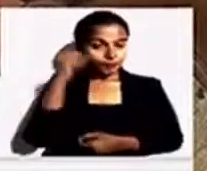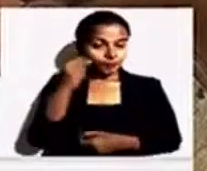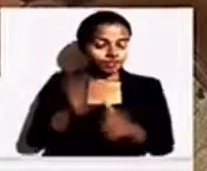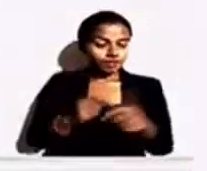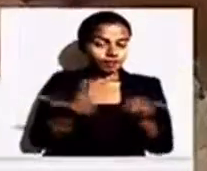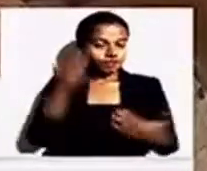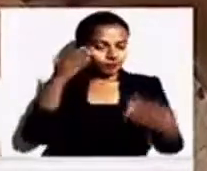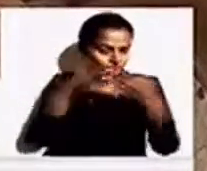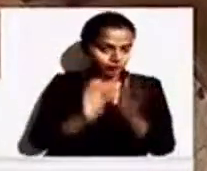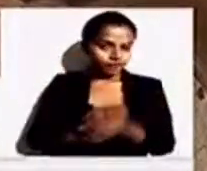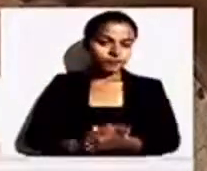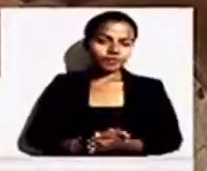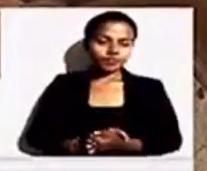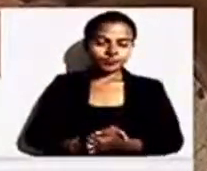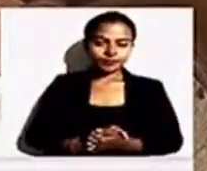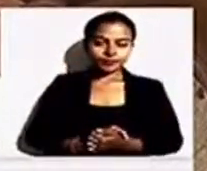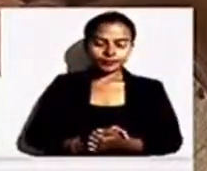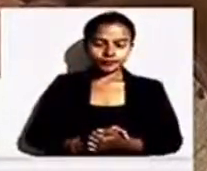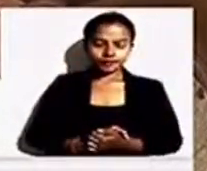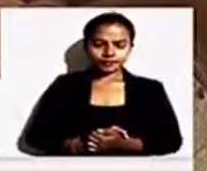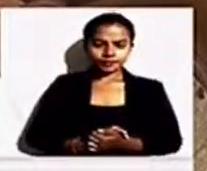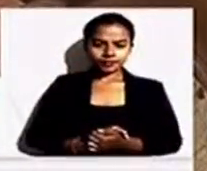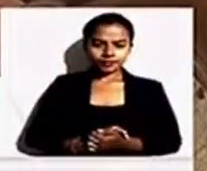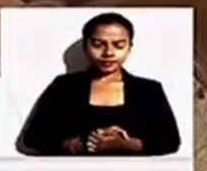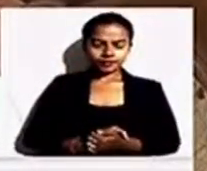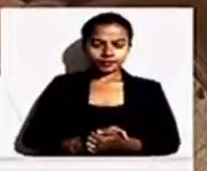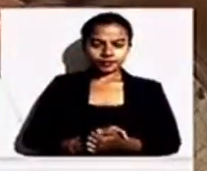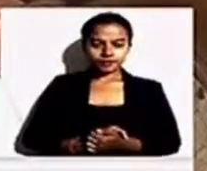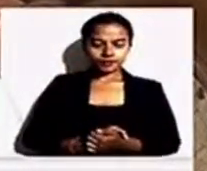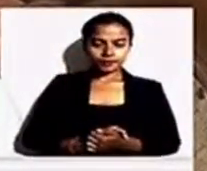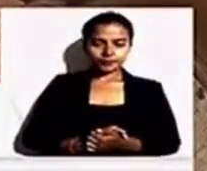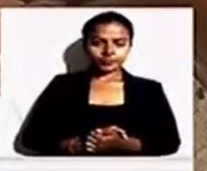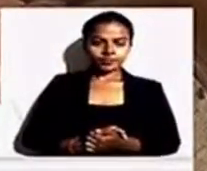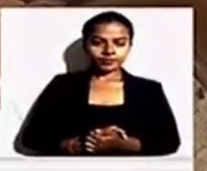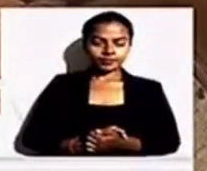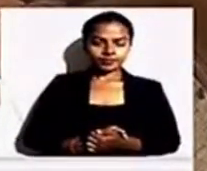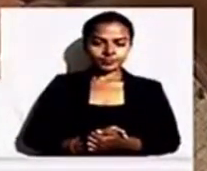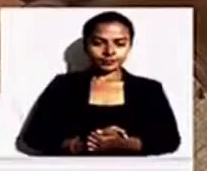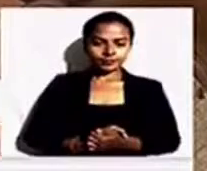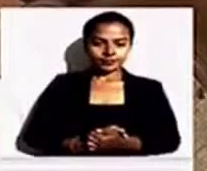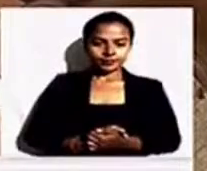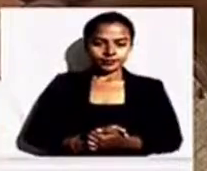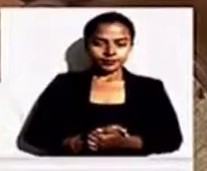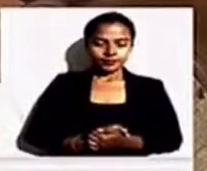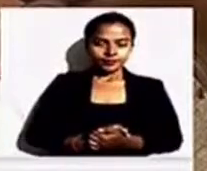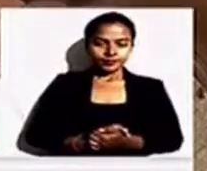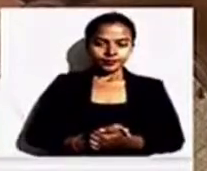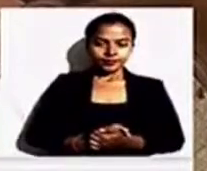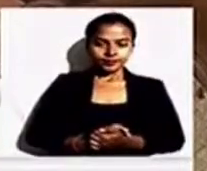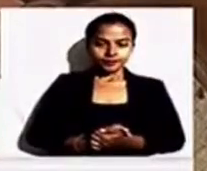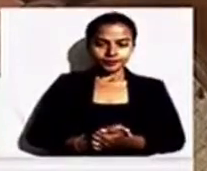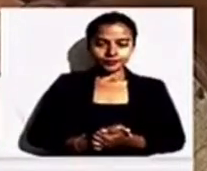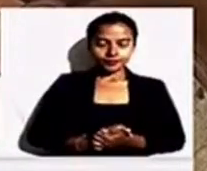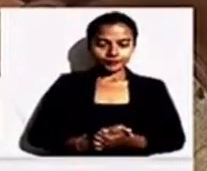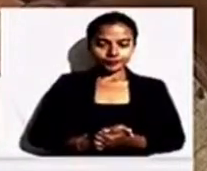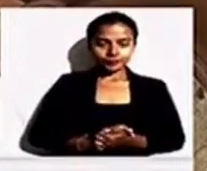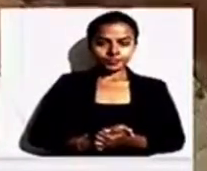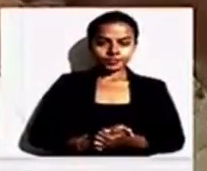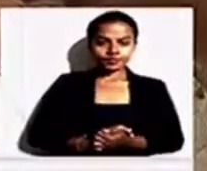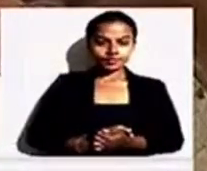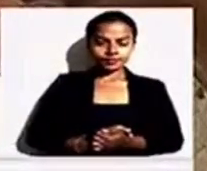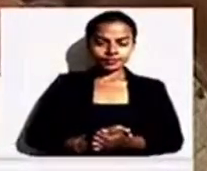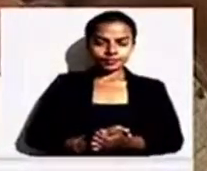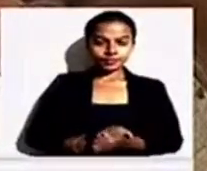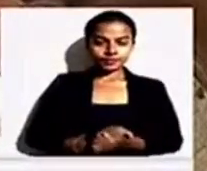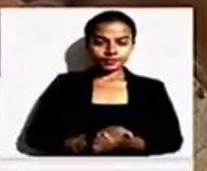මේ බෝම්බ තැබීම ඒකට අනුග්‍රහ දැක්වීම ඒ කාරණාවලට මුදල් හදල් ලබා දී We are still doubtful if